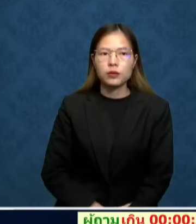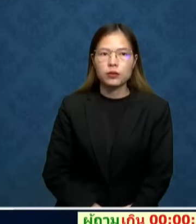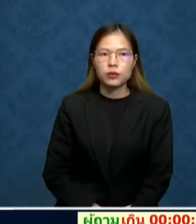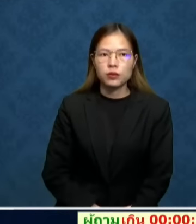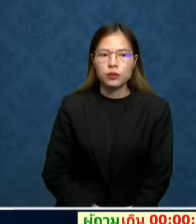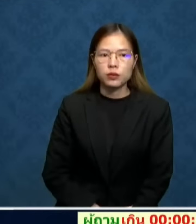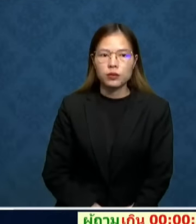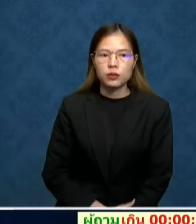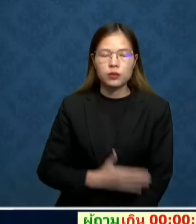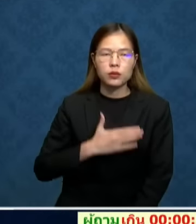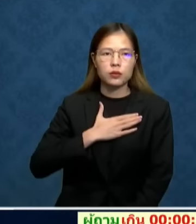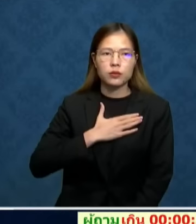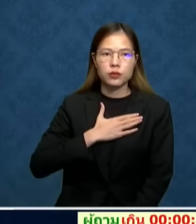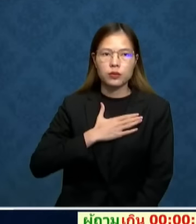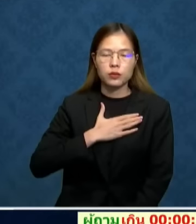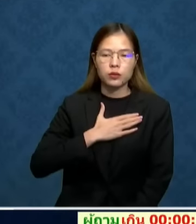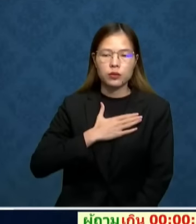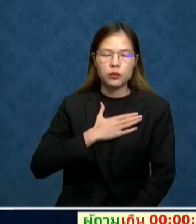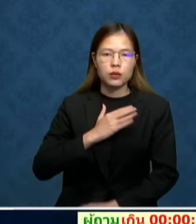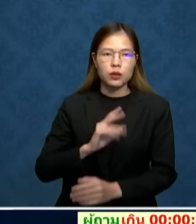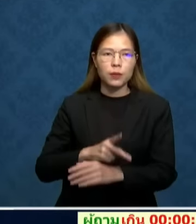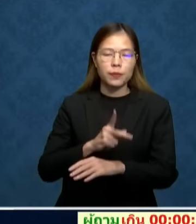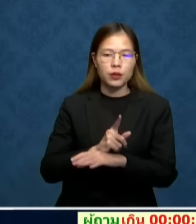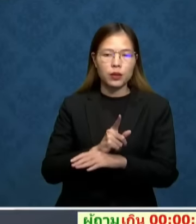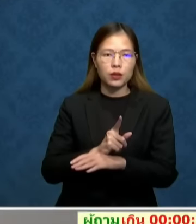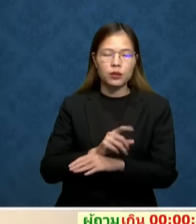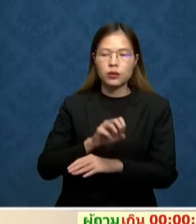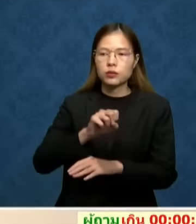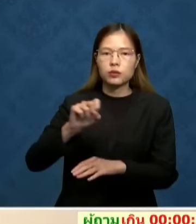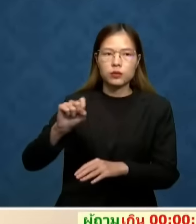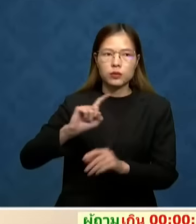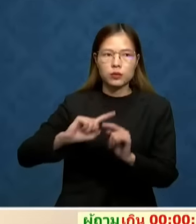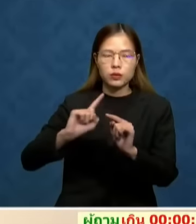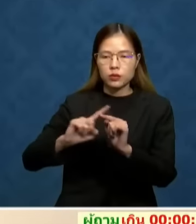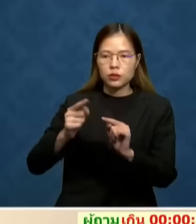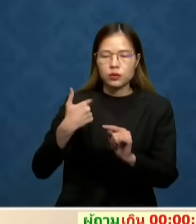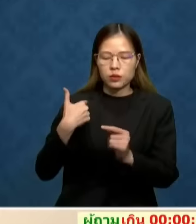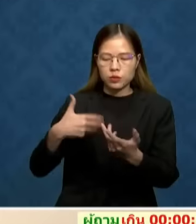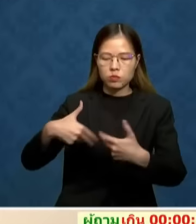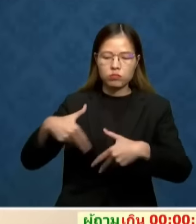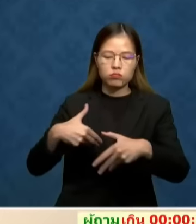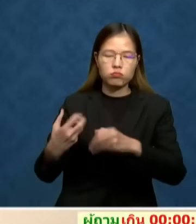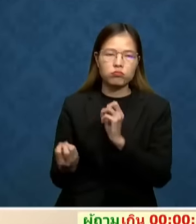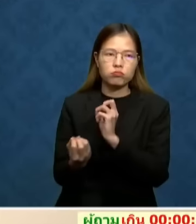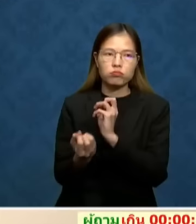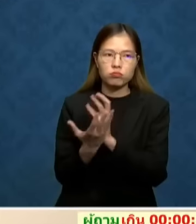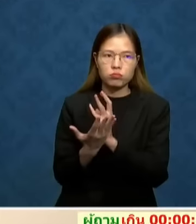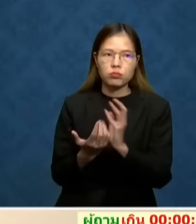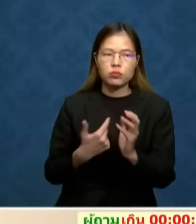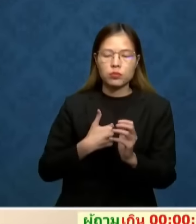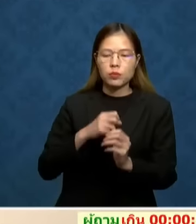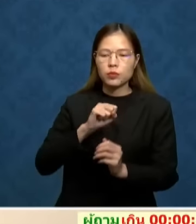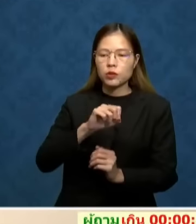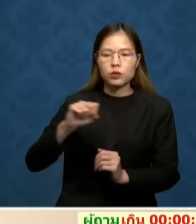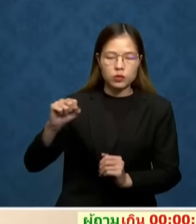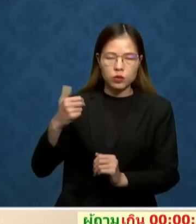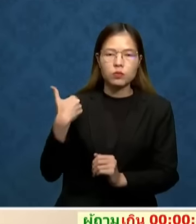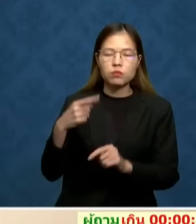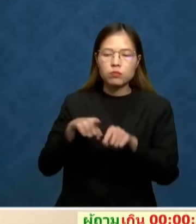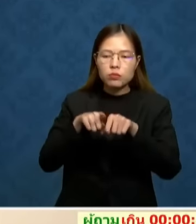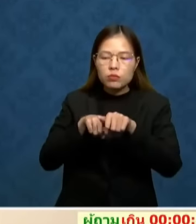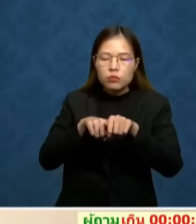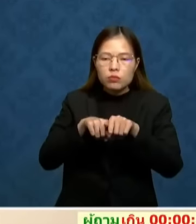ดิฉันเองต้องยืนยันผ่านท่านประธานผ่านไปยังท่านส.ส.นะคะว่าความทุกข์ของประชาชนดิฉันทราบดีดิฉันก็เป็นส.ส.เขตโดยเฉพาะอย่างยิ่งท่าน